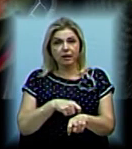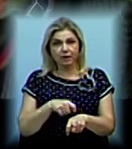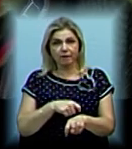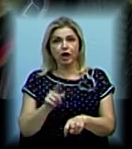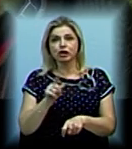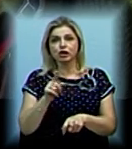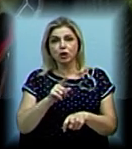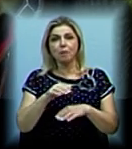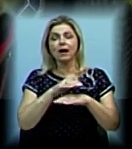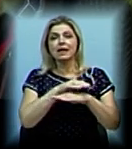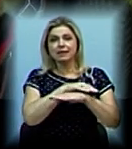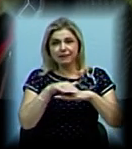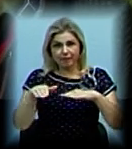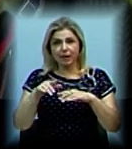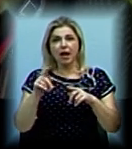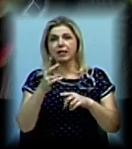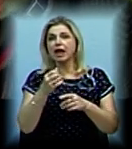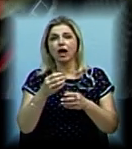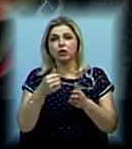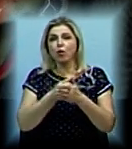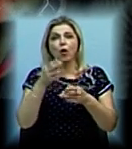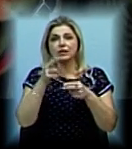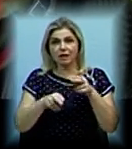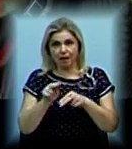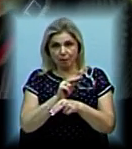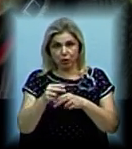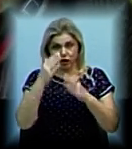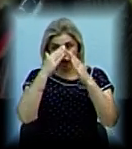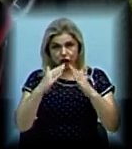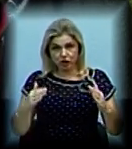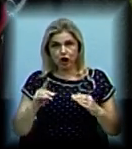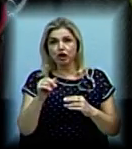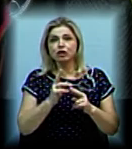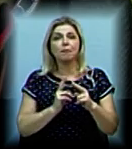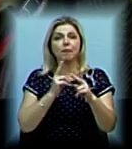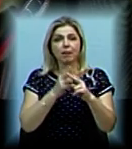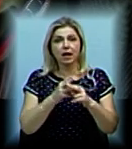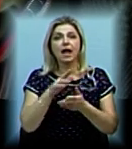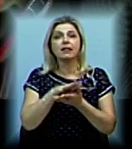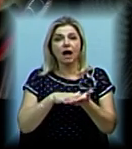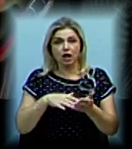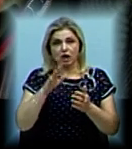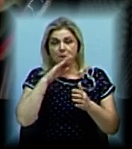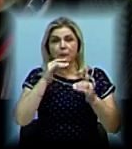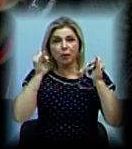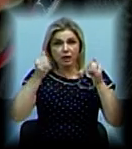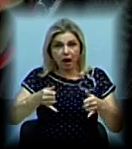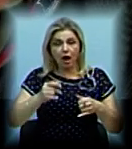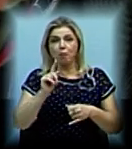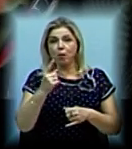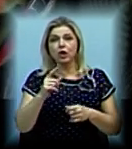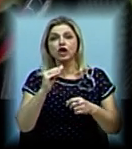точніше, щоб закрити частину недоробленого даху, хоча б нижній шар, щоб попередити наступні протікання, тому що в департаменті